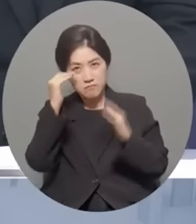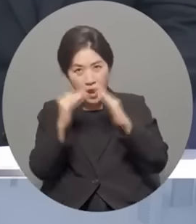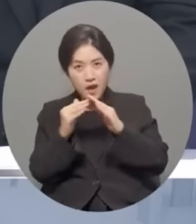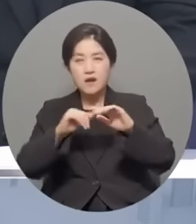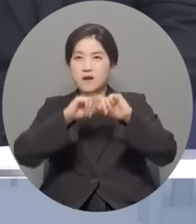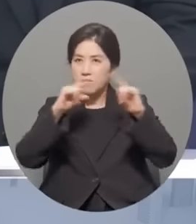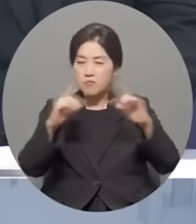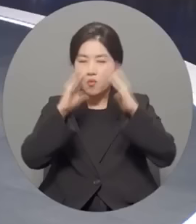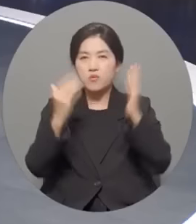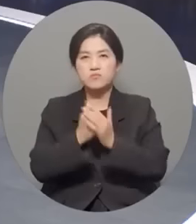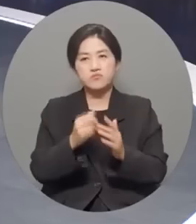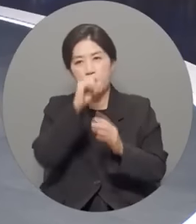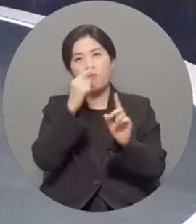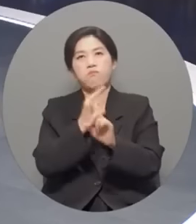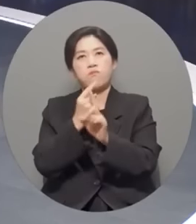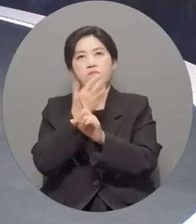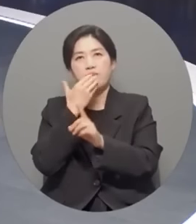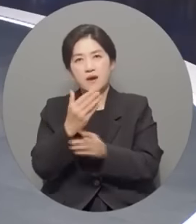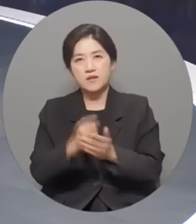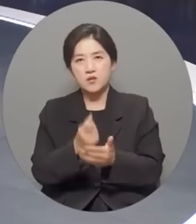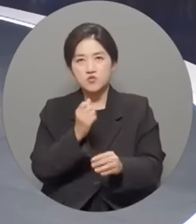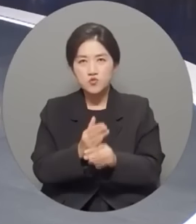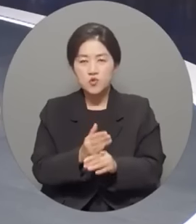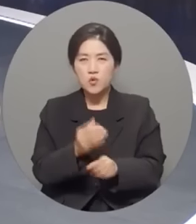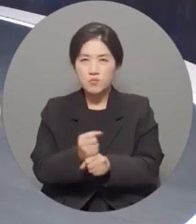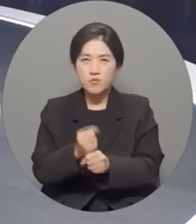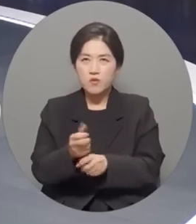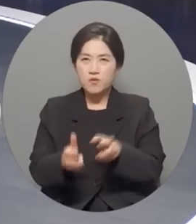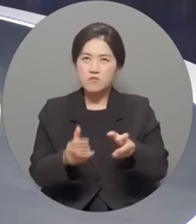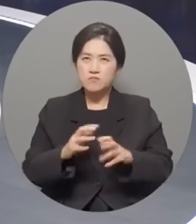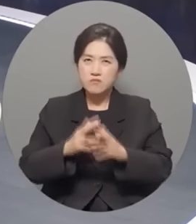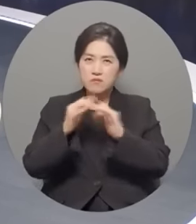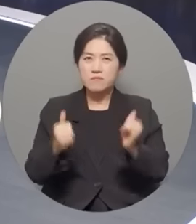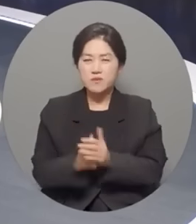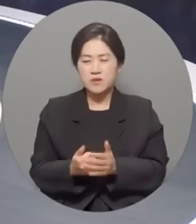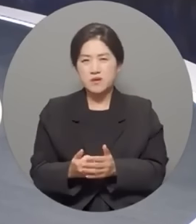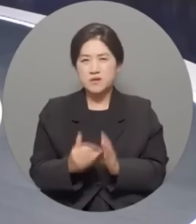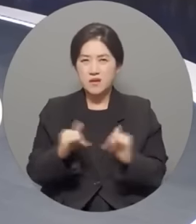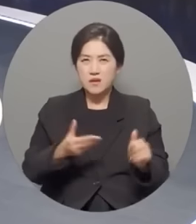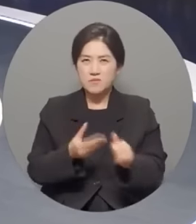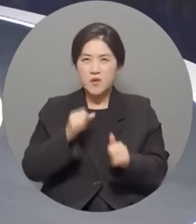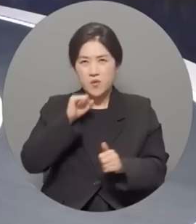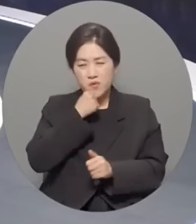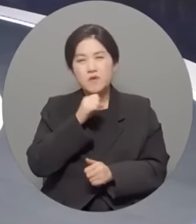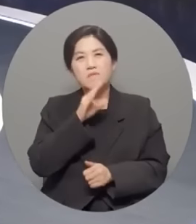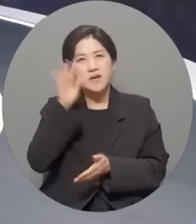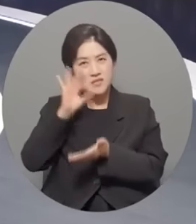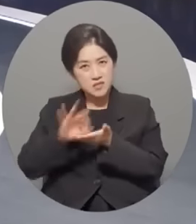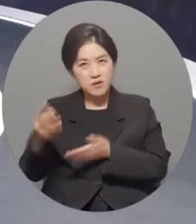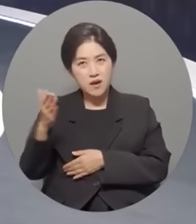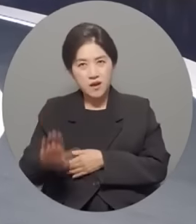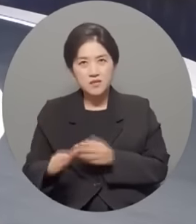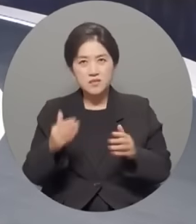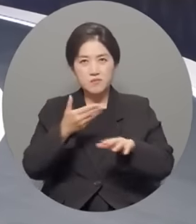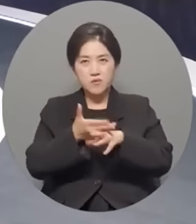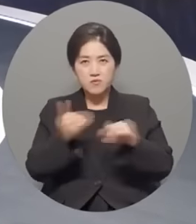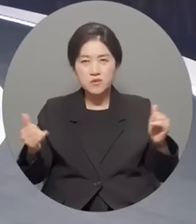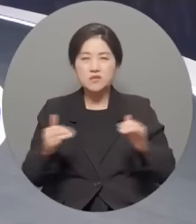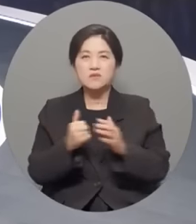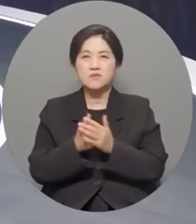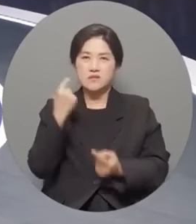의견입니다 예 중소 제조 건설업체들의 인력난도 물론 감안을 해야겠지만 이주 노동자들의 이런 산업재 줄일 수 있도록 제도 개선이